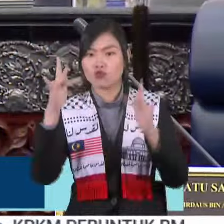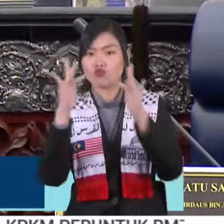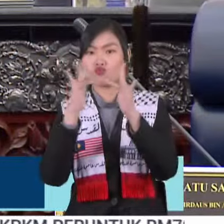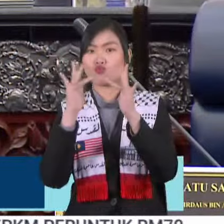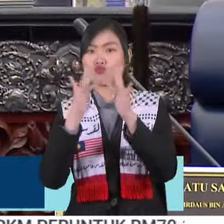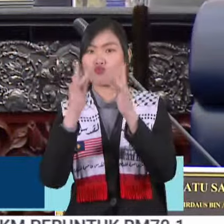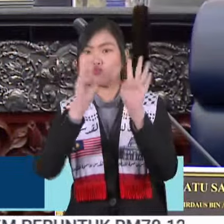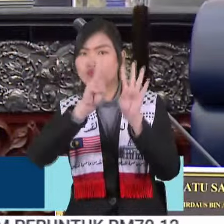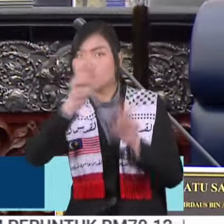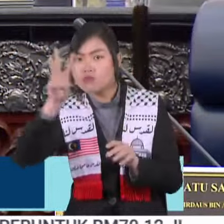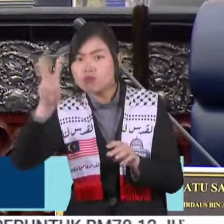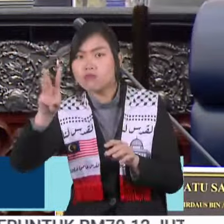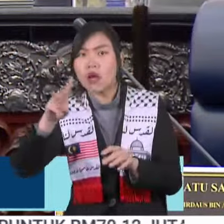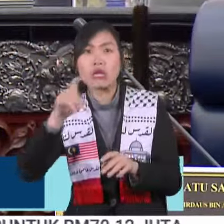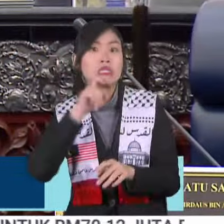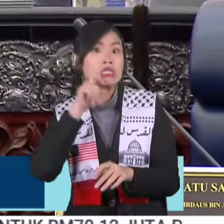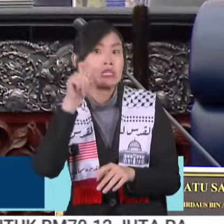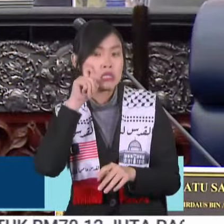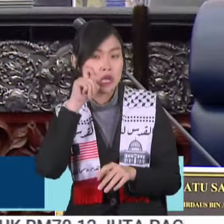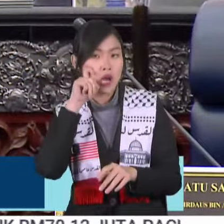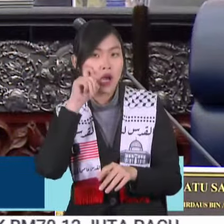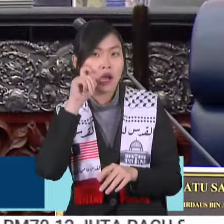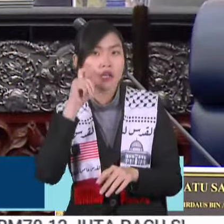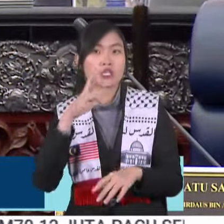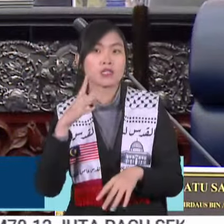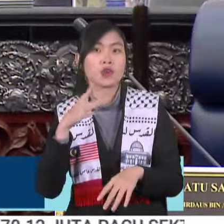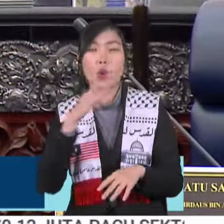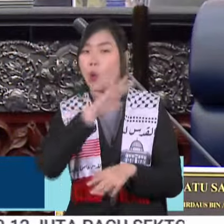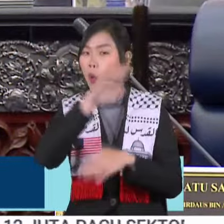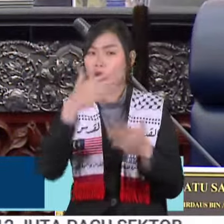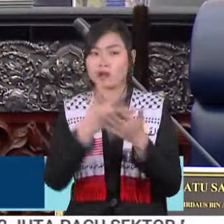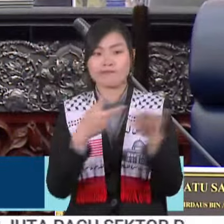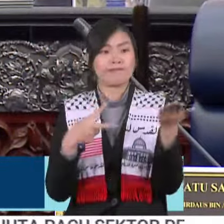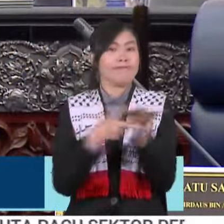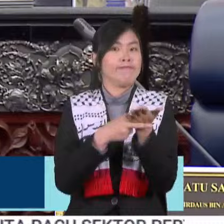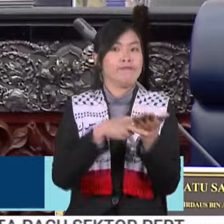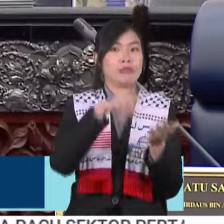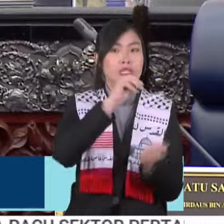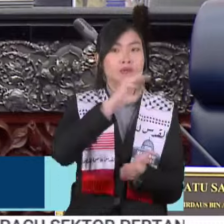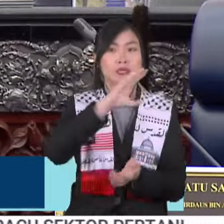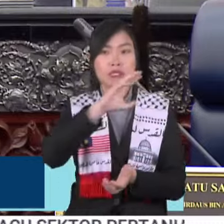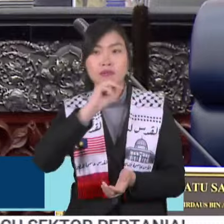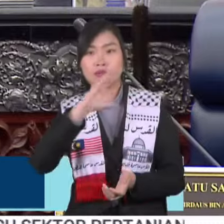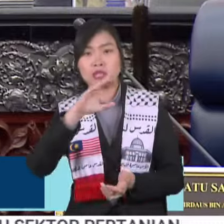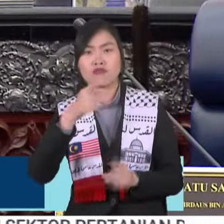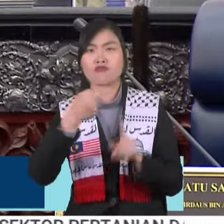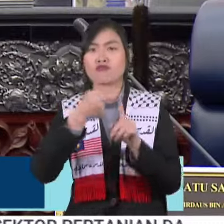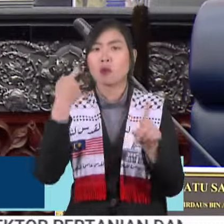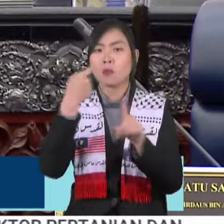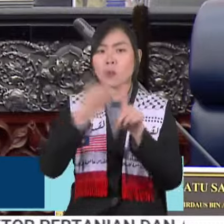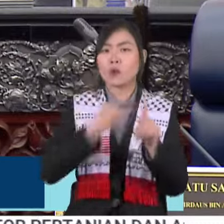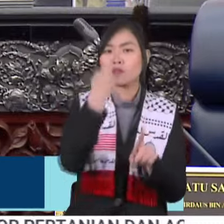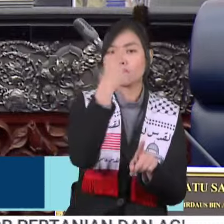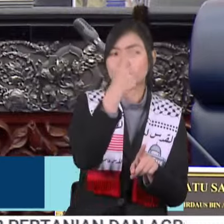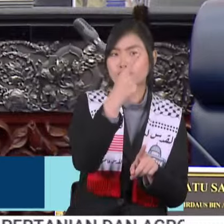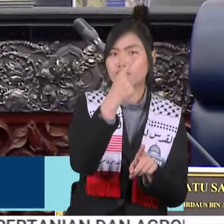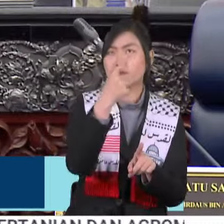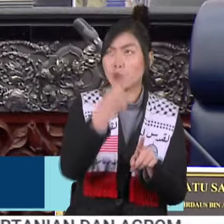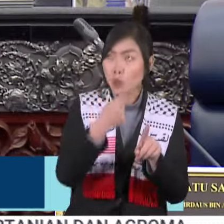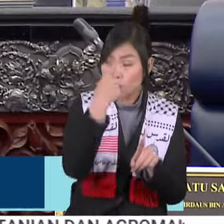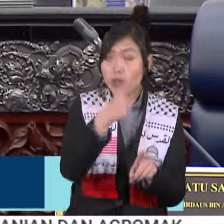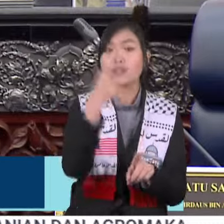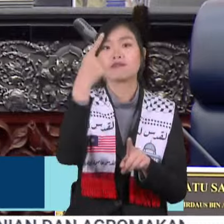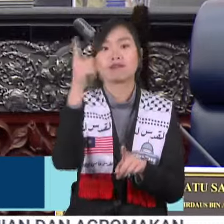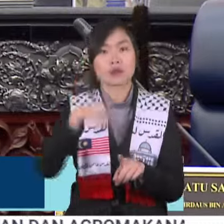549 laman sesawang Lucah dan 1 laman sesawang Sumbang disekat MCMC sejak 1 Januari hingga 1 Jun